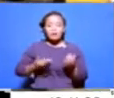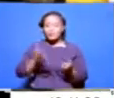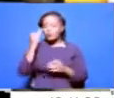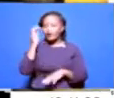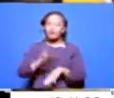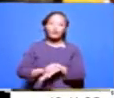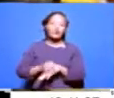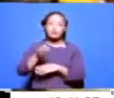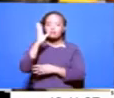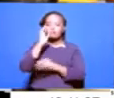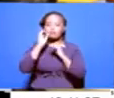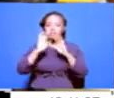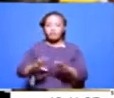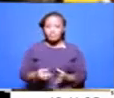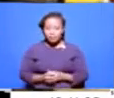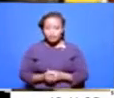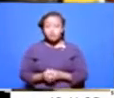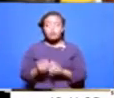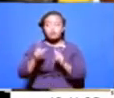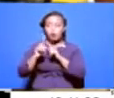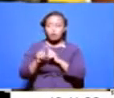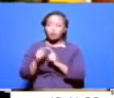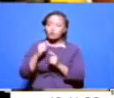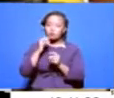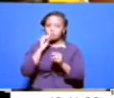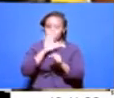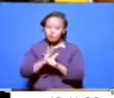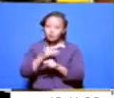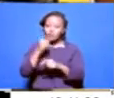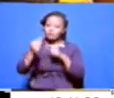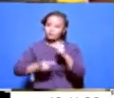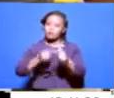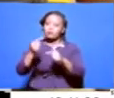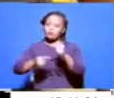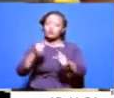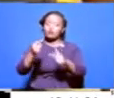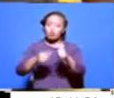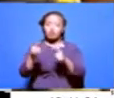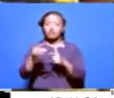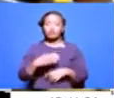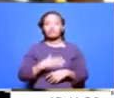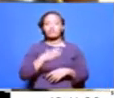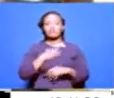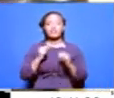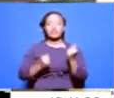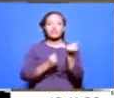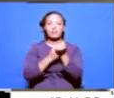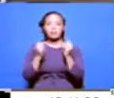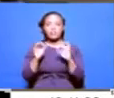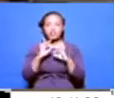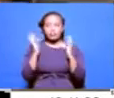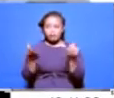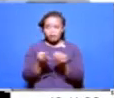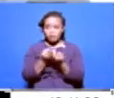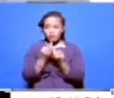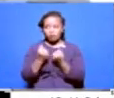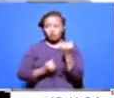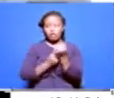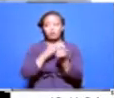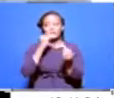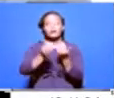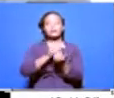Mungu. Akiongeza kuwa ataendelea kutembelea familia hiyo hata katika siku zijazo ili kumsaidia kuwalea watoto hao.